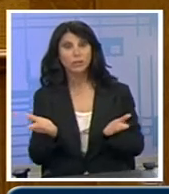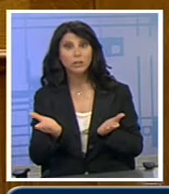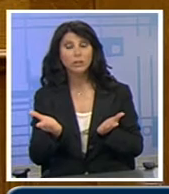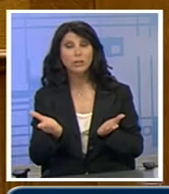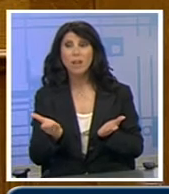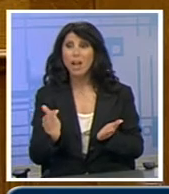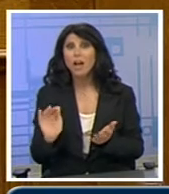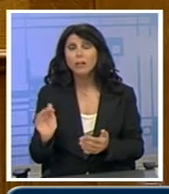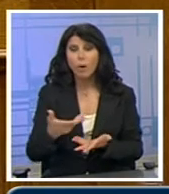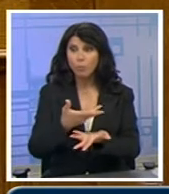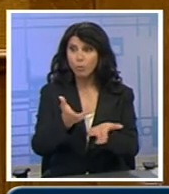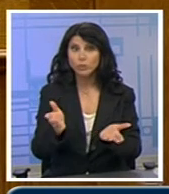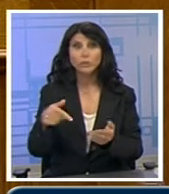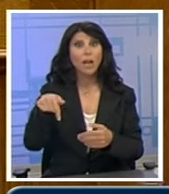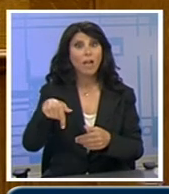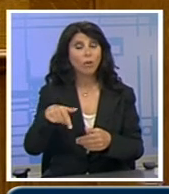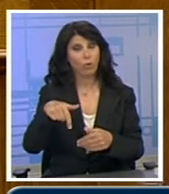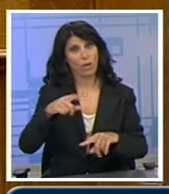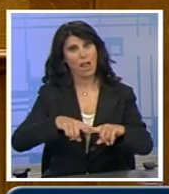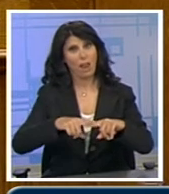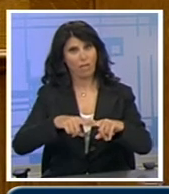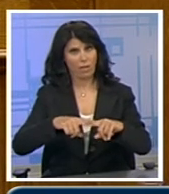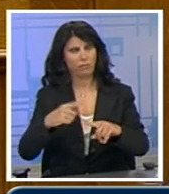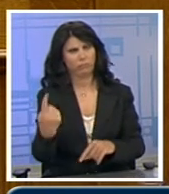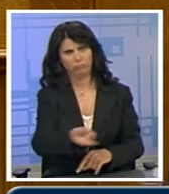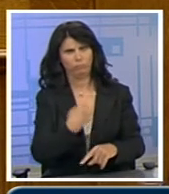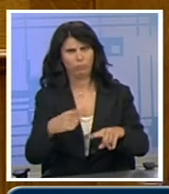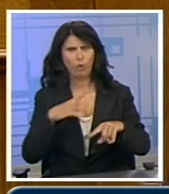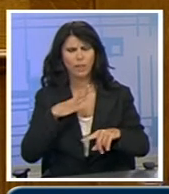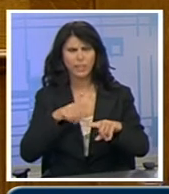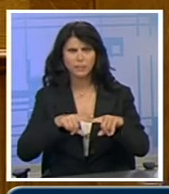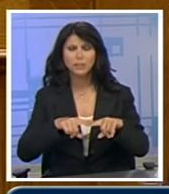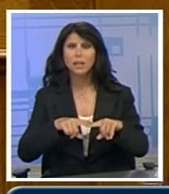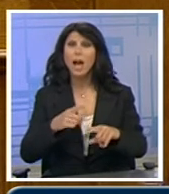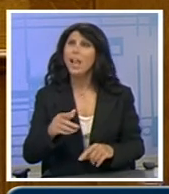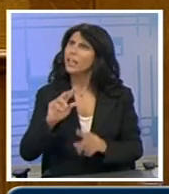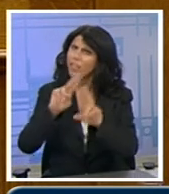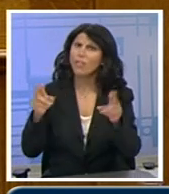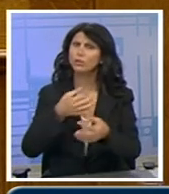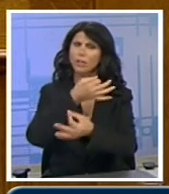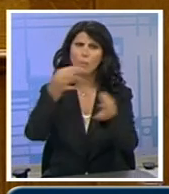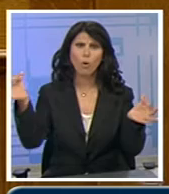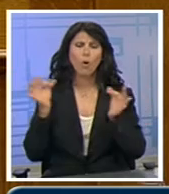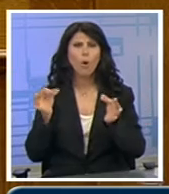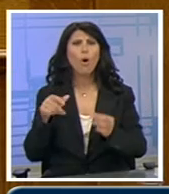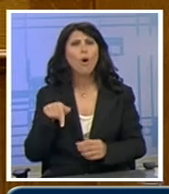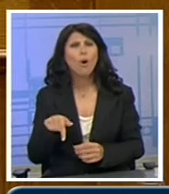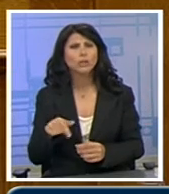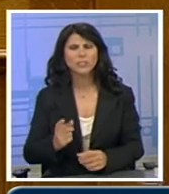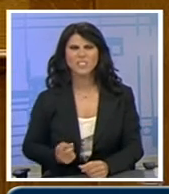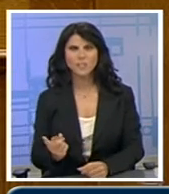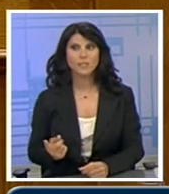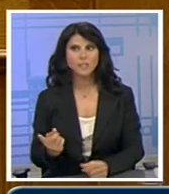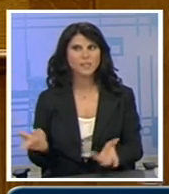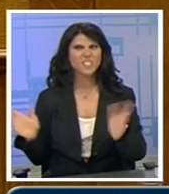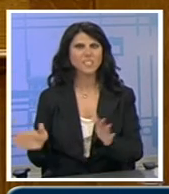όχι μόνον στην εσωτερική κοινή γνώμη αλλά και διεθνώς, και να λέει ότι θα υπονομεύσει συστηματικά